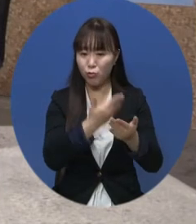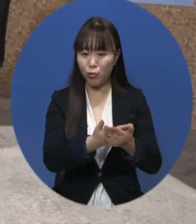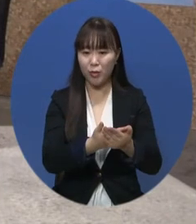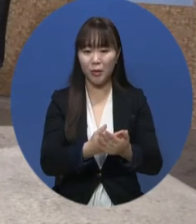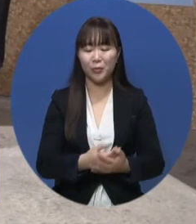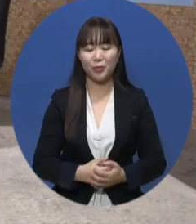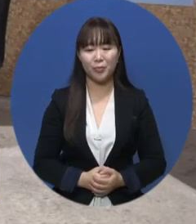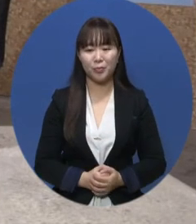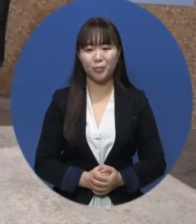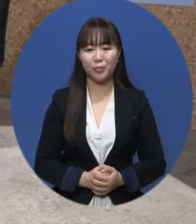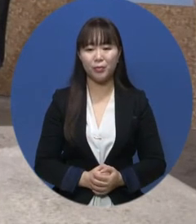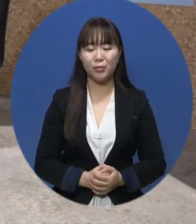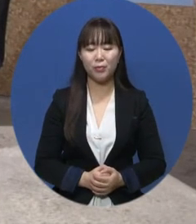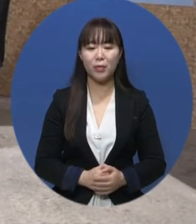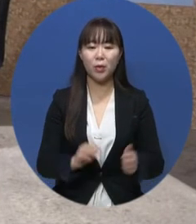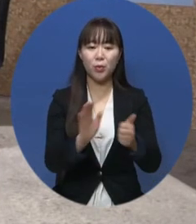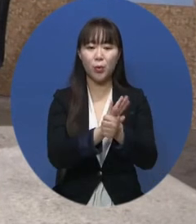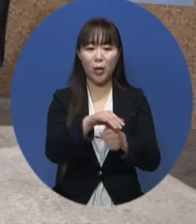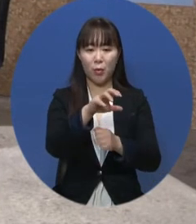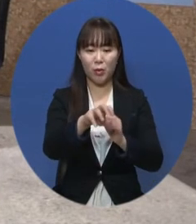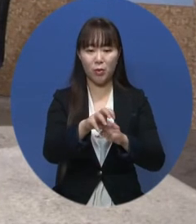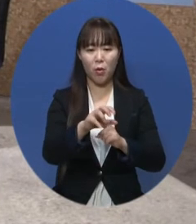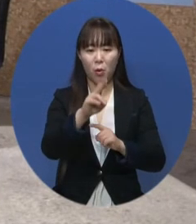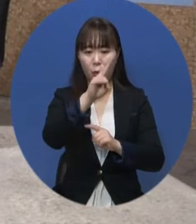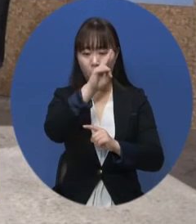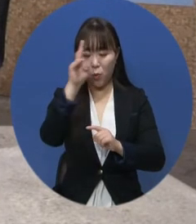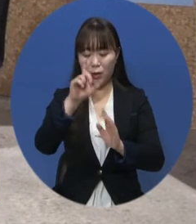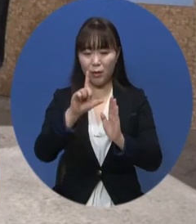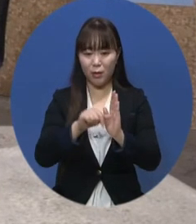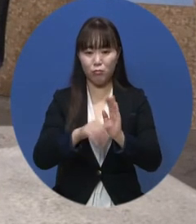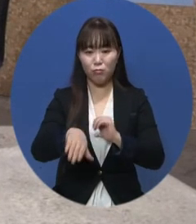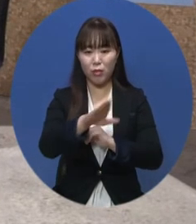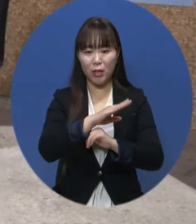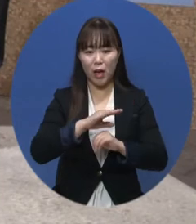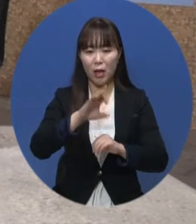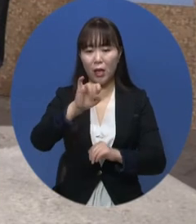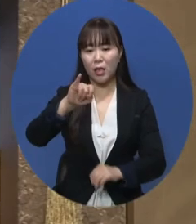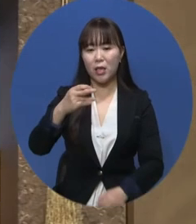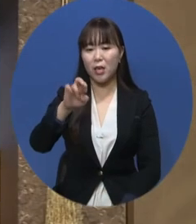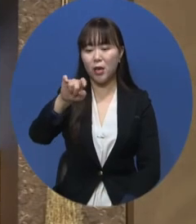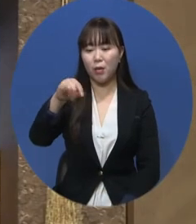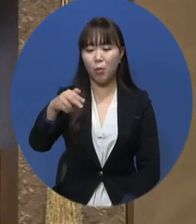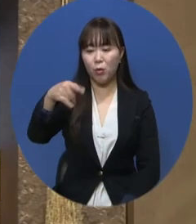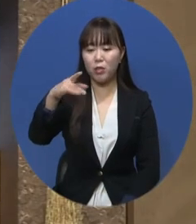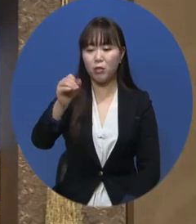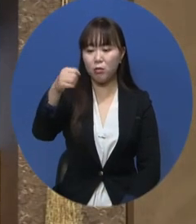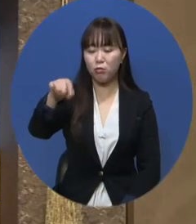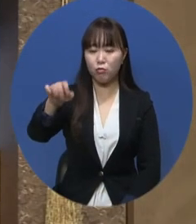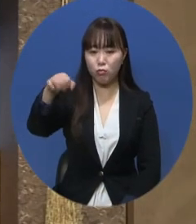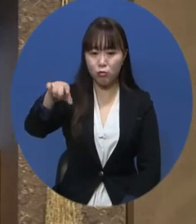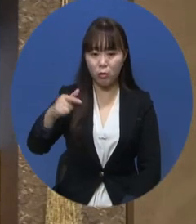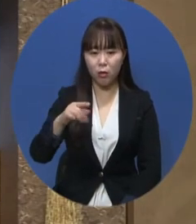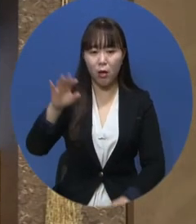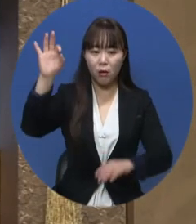그리고 이제 요양원에서 오후 되면 이제 우리가 일몰 증후군이라고 하는데요. 네. 해가 떨어지면 어르신들이 이제 집에